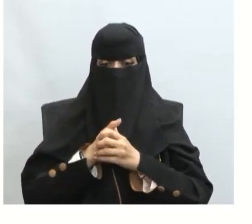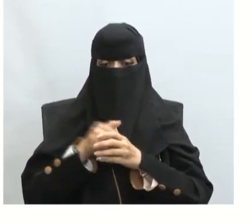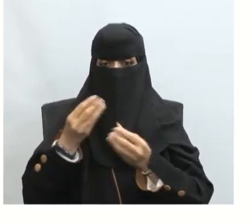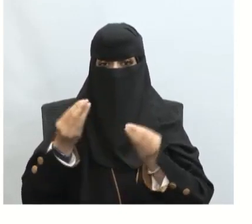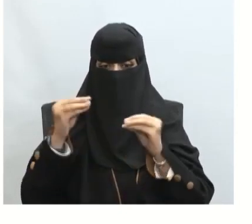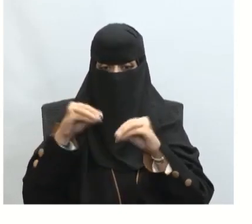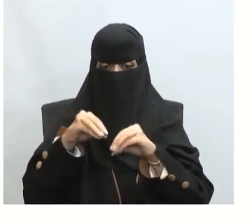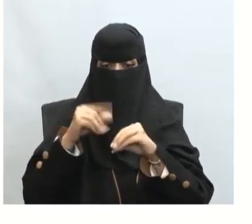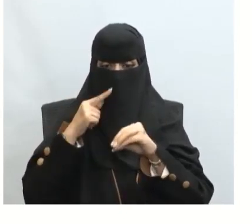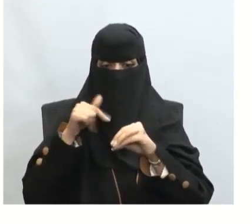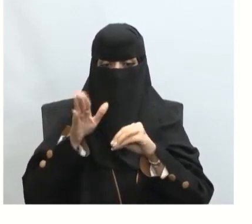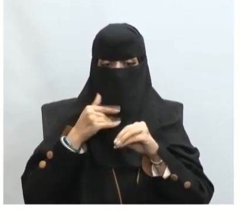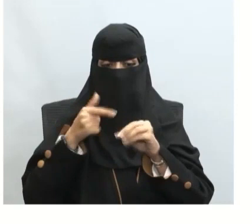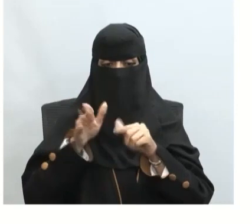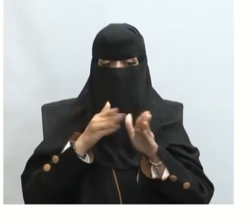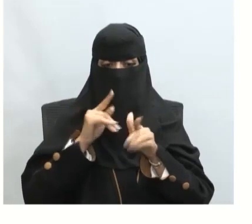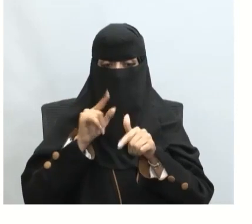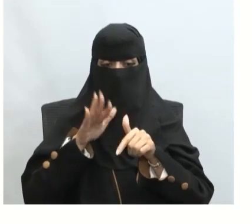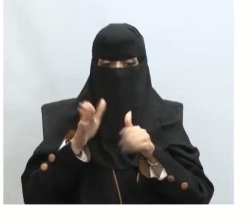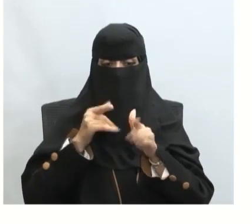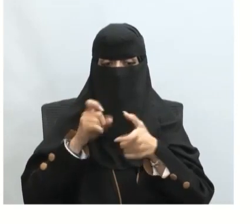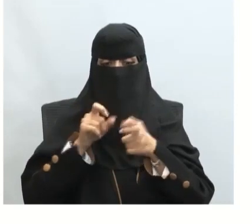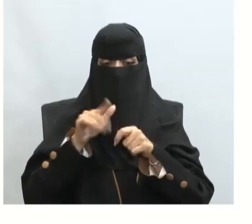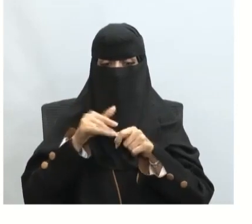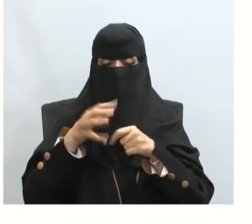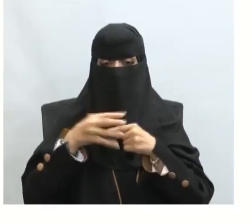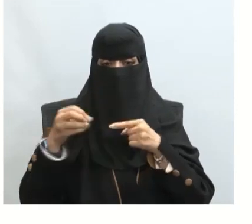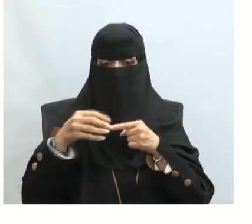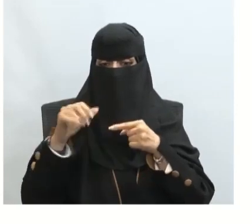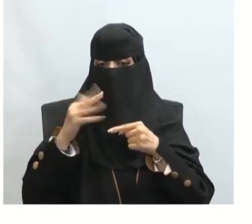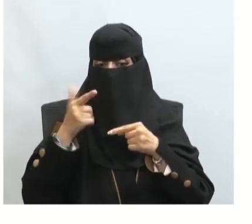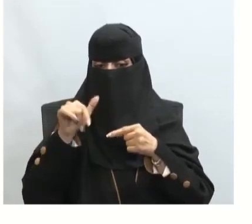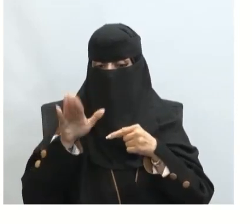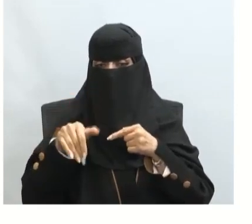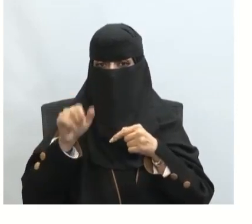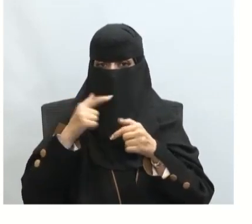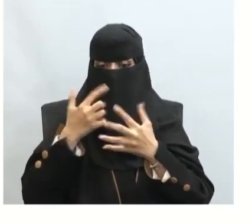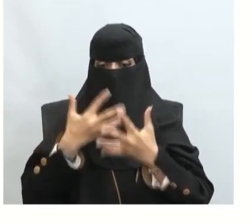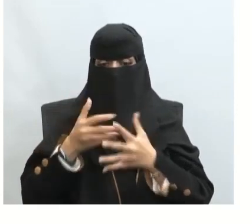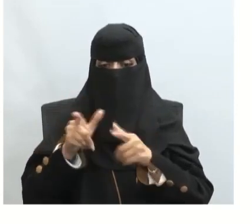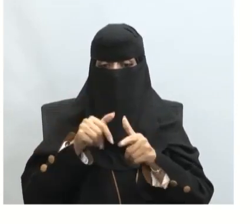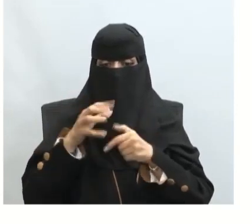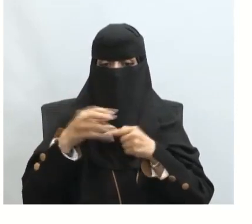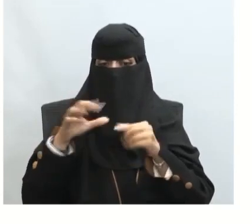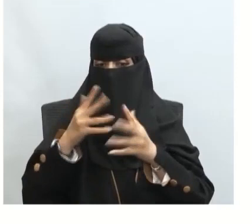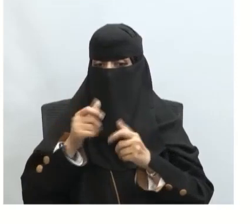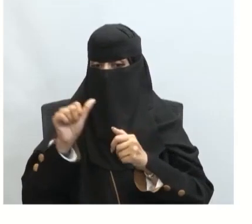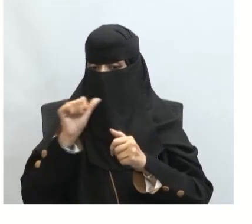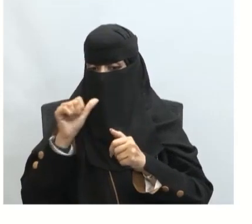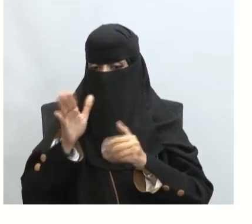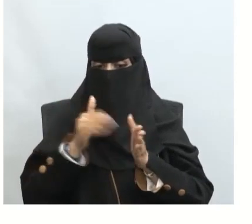في الاضافه اما في بلمر فيتكون الناتج من فقدان اذا هنا سيكون التكاثف فقدان ماذا